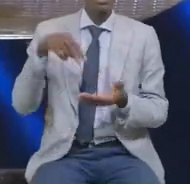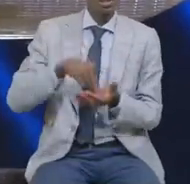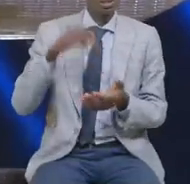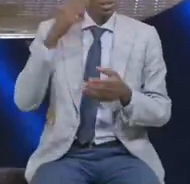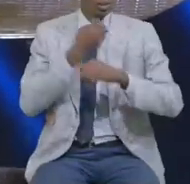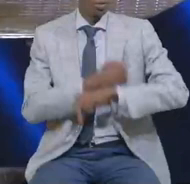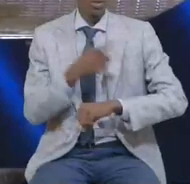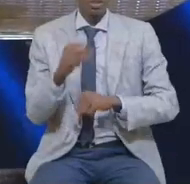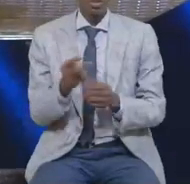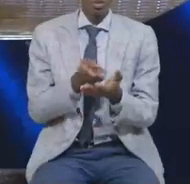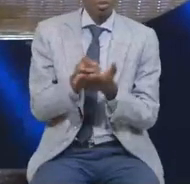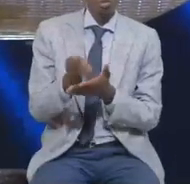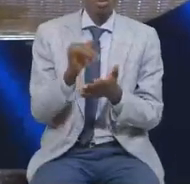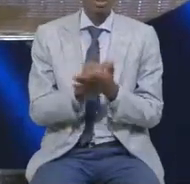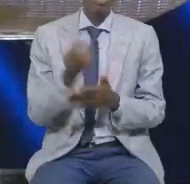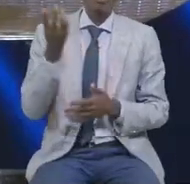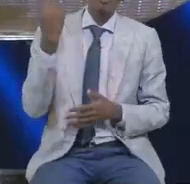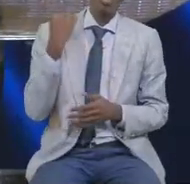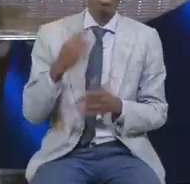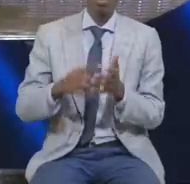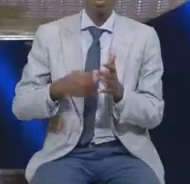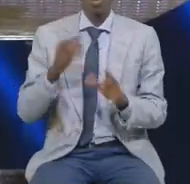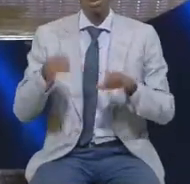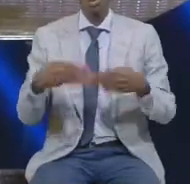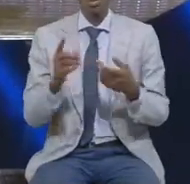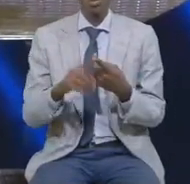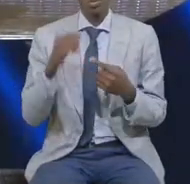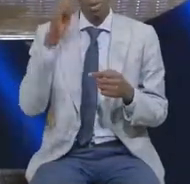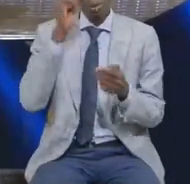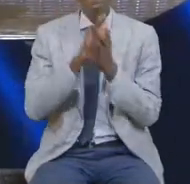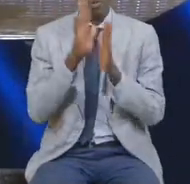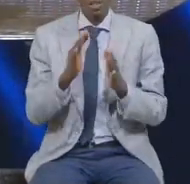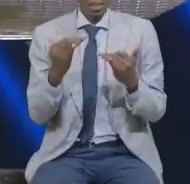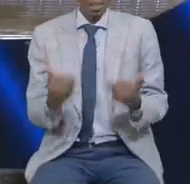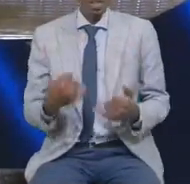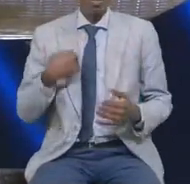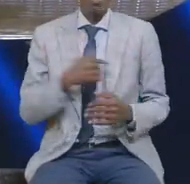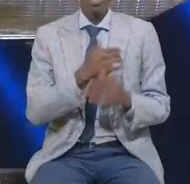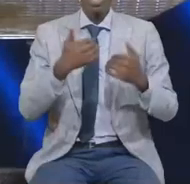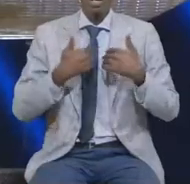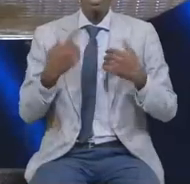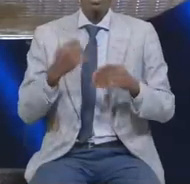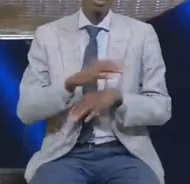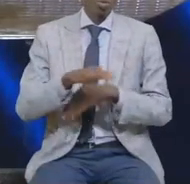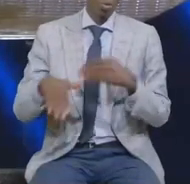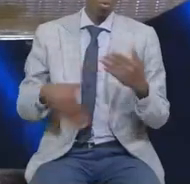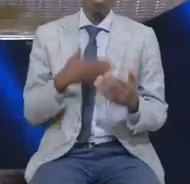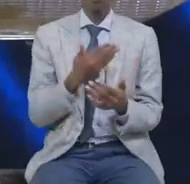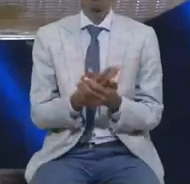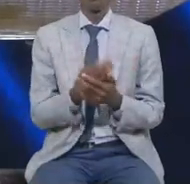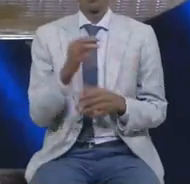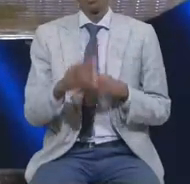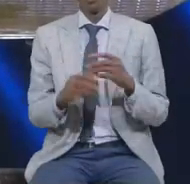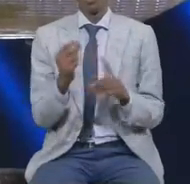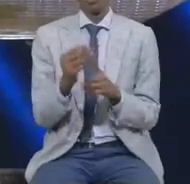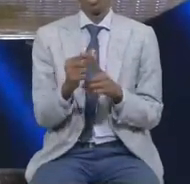la foi qui a été transmise au sein une fois pour tous. Maintenant, on a la parole, toute la parole est révélée, la pensée de